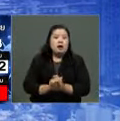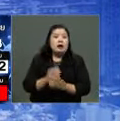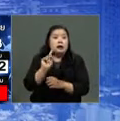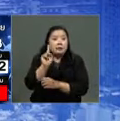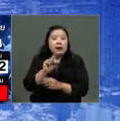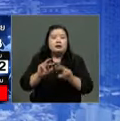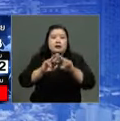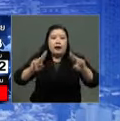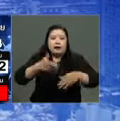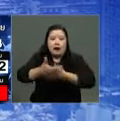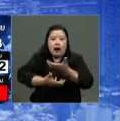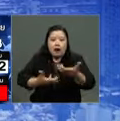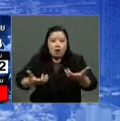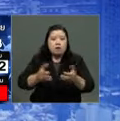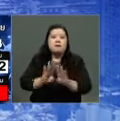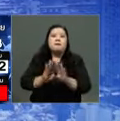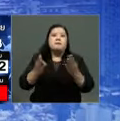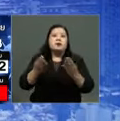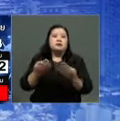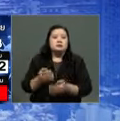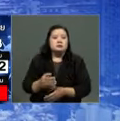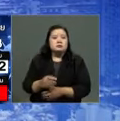นะครับสำหรับสถานการณ์ประจำวันนี้นะรวมทั้งมาตรการต่างๆสำหรับวันนี้วันแรกของการผ่อนคลายมาตรการในระยะที่3